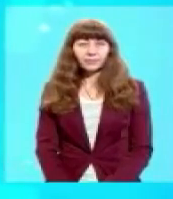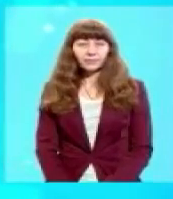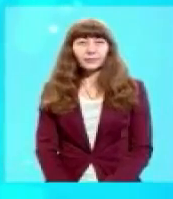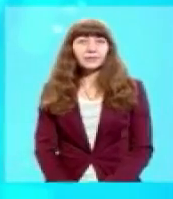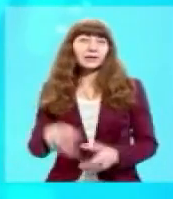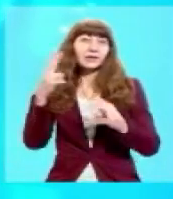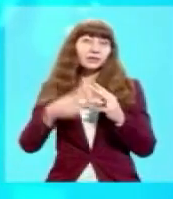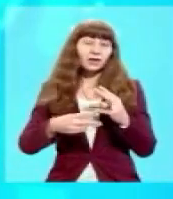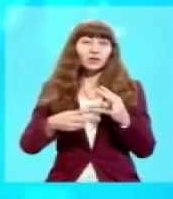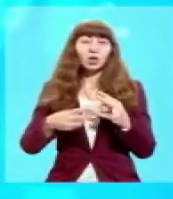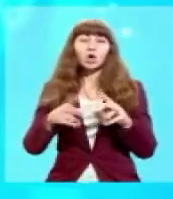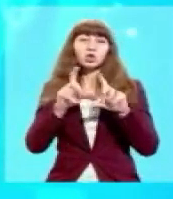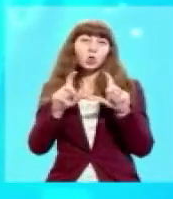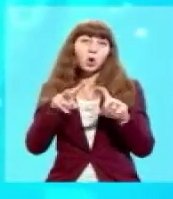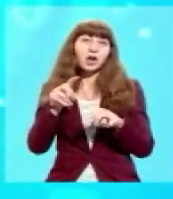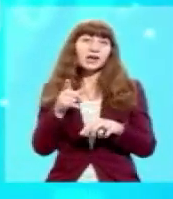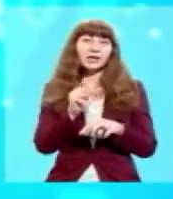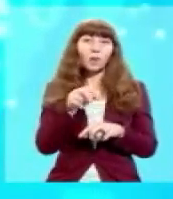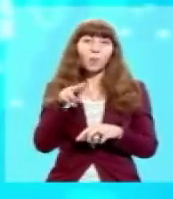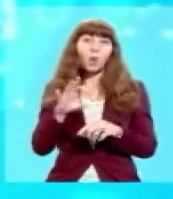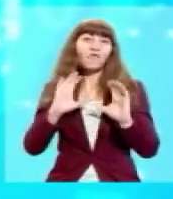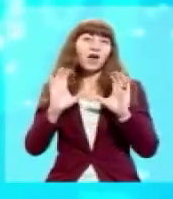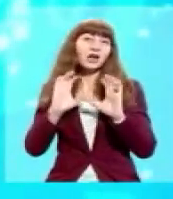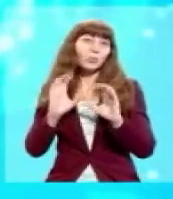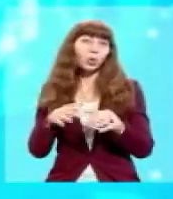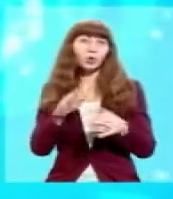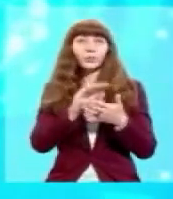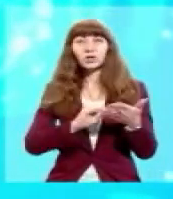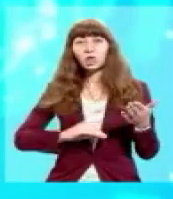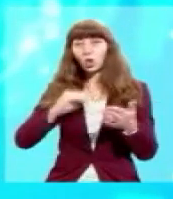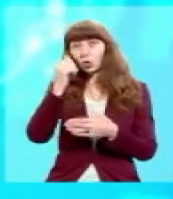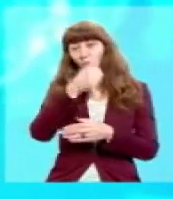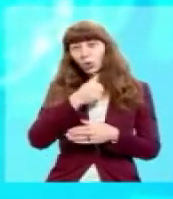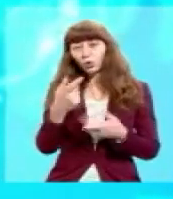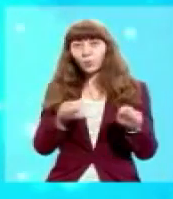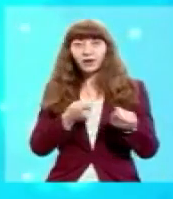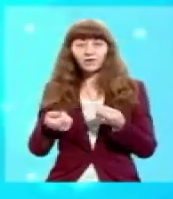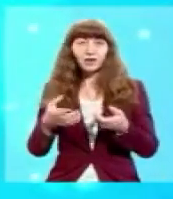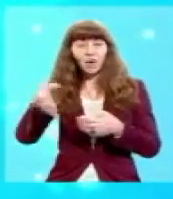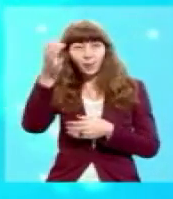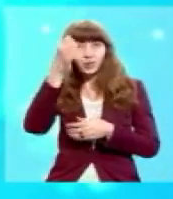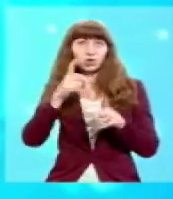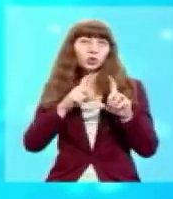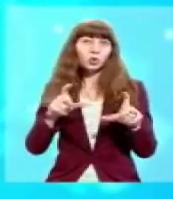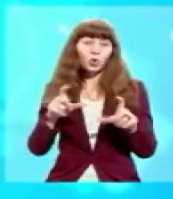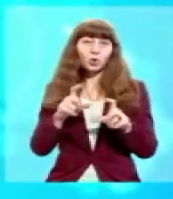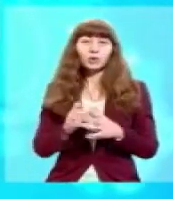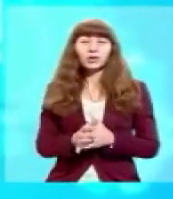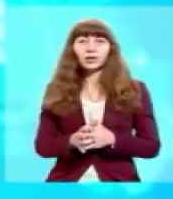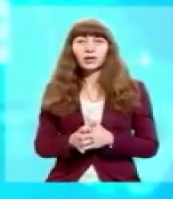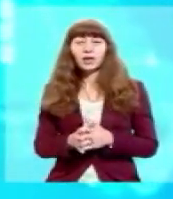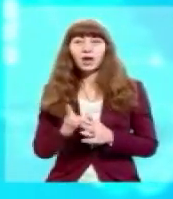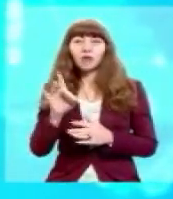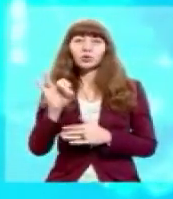Волейболдан бір жылға созылған мектеп лигасы өз мәресіне жетті. Білім басқармасы және Айсұлтан мектебінің бірлескен жобасы қаламыздың жас спортшыларына